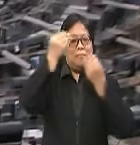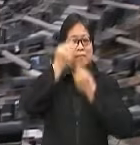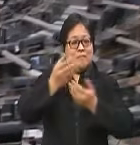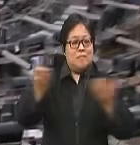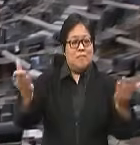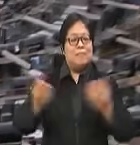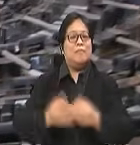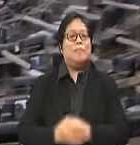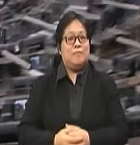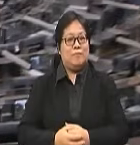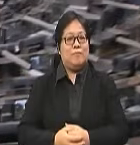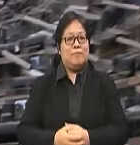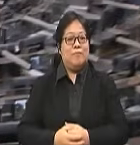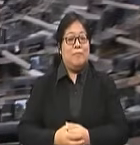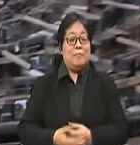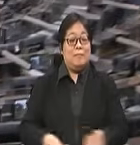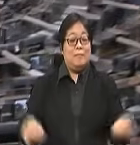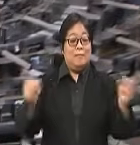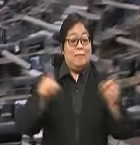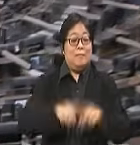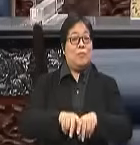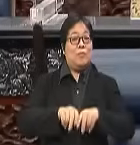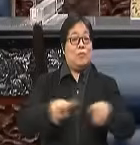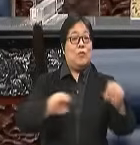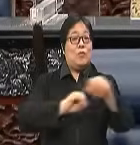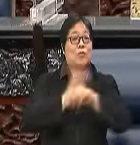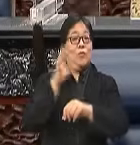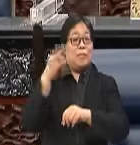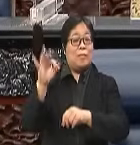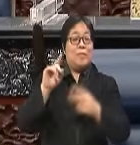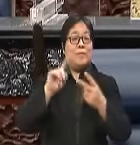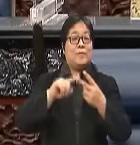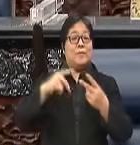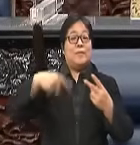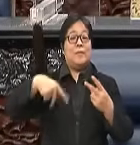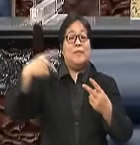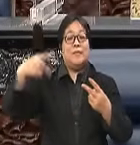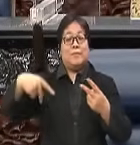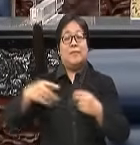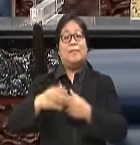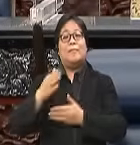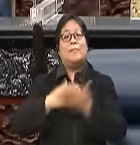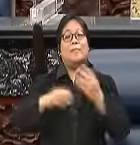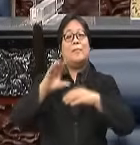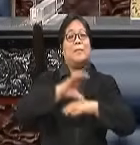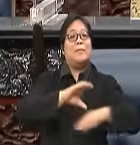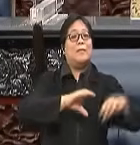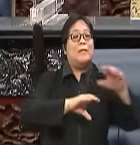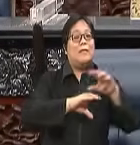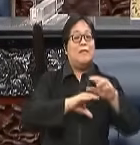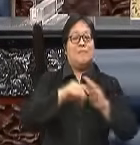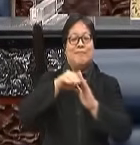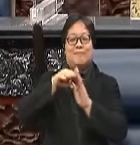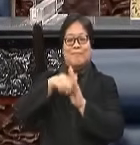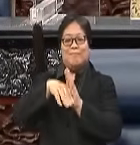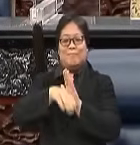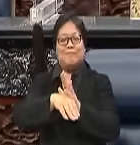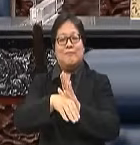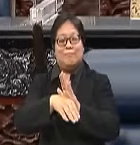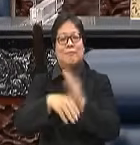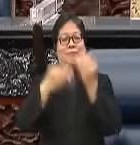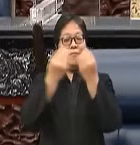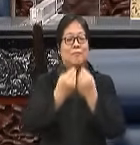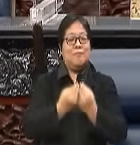Mohammad jusriadi pada pendek mikrobits 16 dan pelaksanaan pkpp sektor pembinaan mencatatkan penurunan penurunan